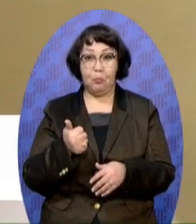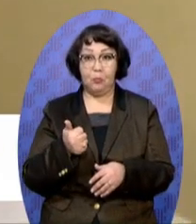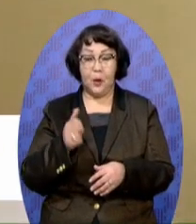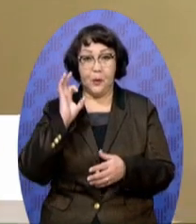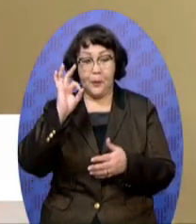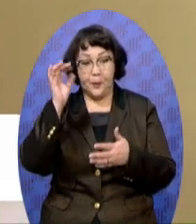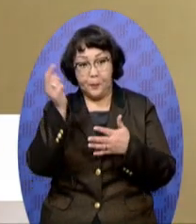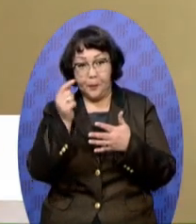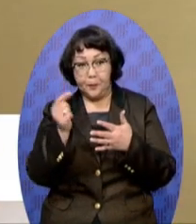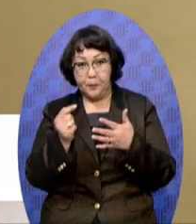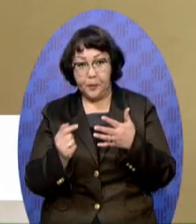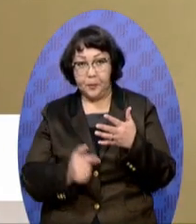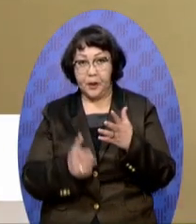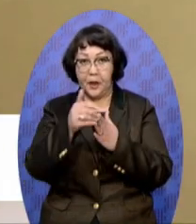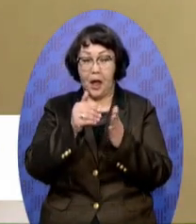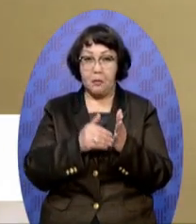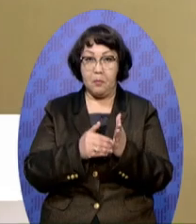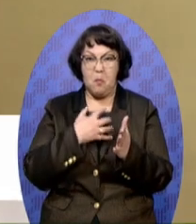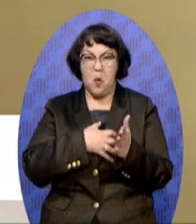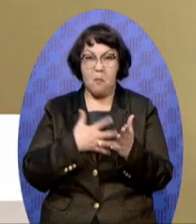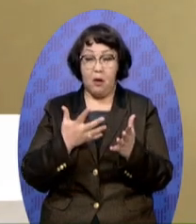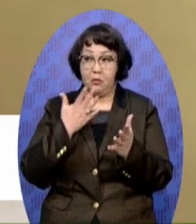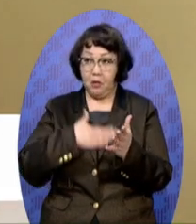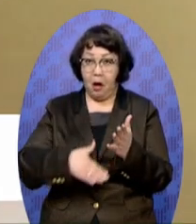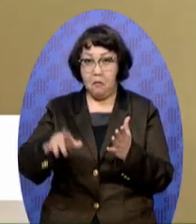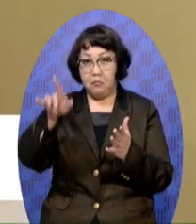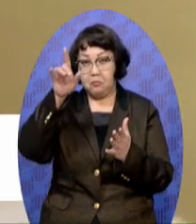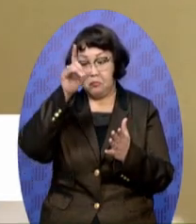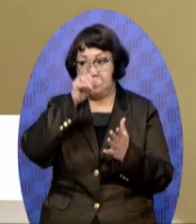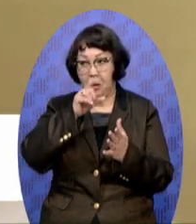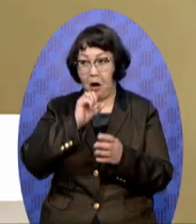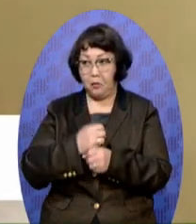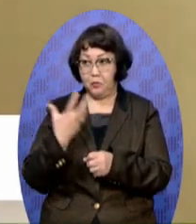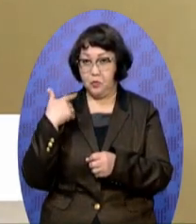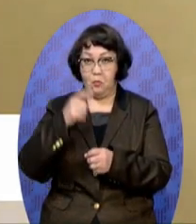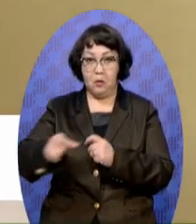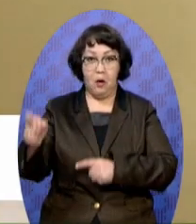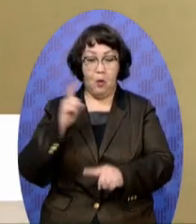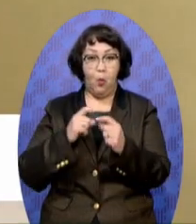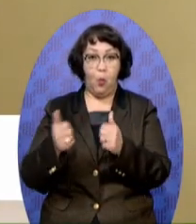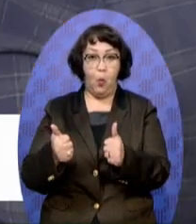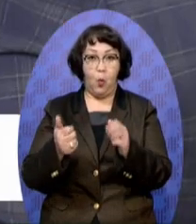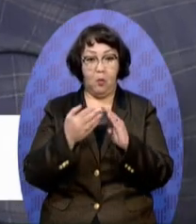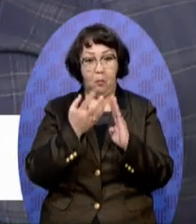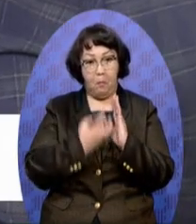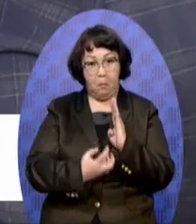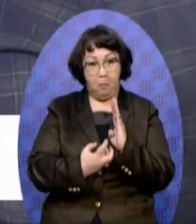нөгөө цааргалгүйгээр хариулаад ингээд авчдаг. Тэгээд ер нь байрлаж байгаа хүмүүс ч гэсэн